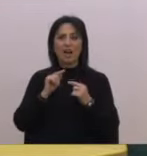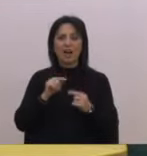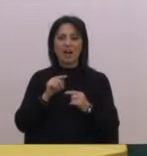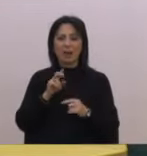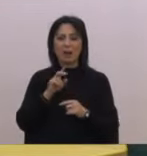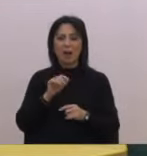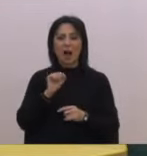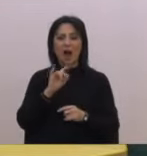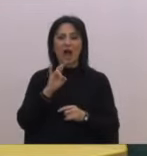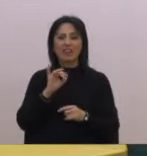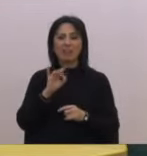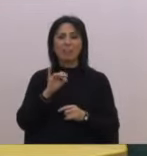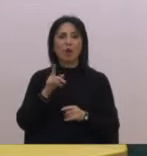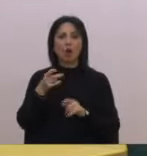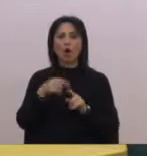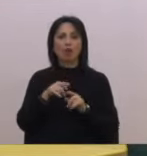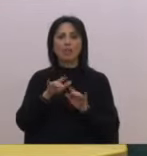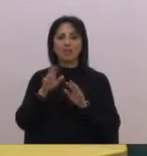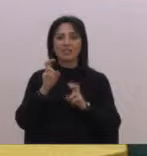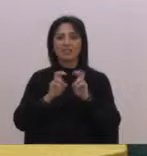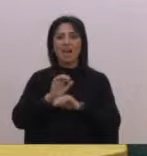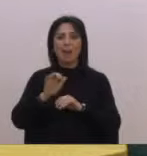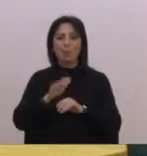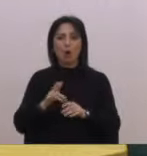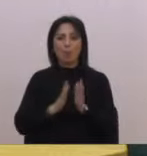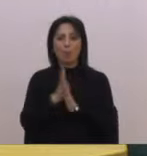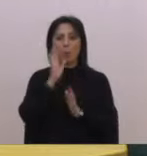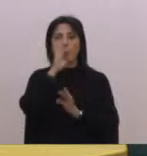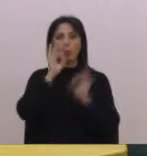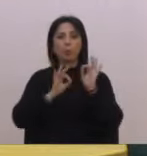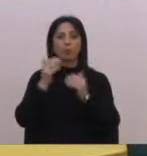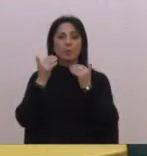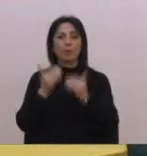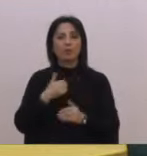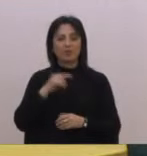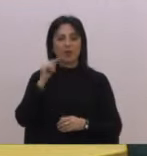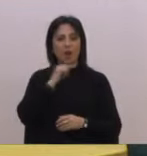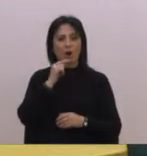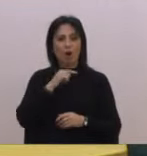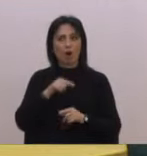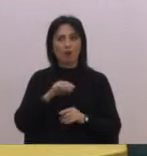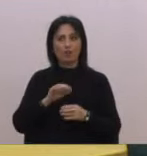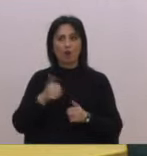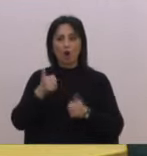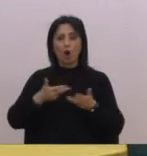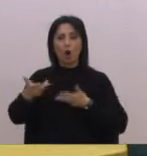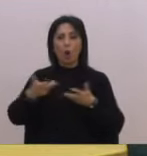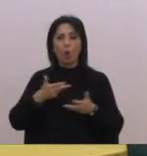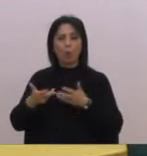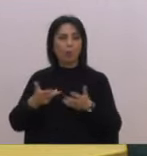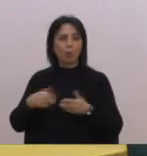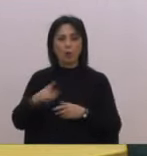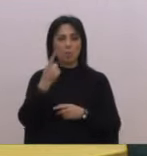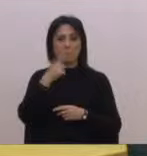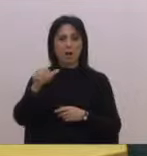ანტიბიოტიკების, ბუნებრივი ანტიბიოტიკების წარმოება, რაც კიდევ ერთხელ მიუთითებს ჩვენი ეკონომიკის კონკურენტუნარიანობაზე და